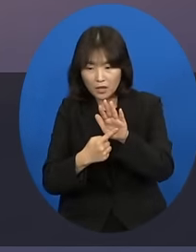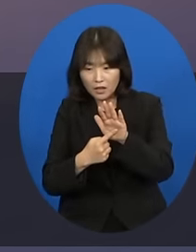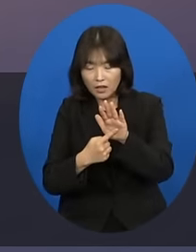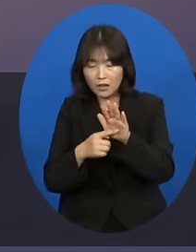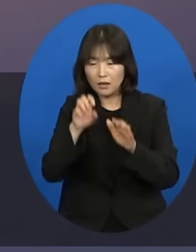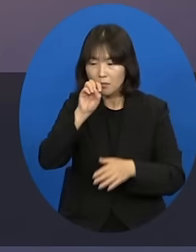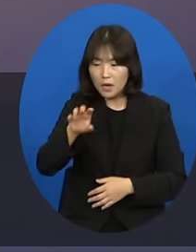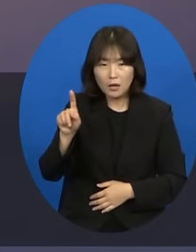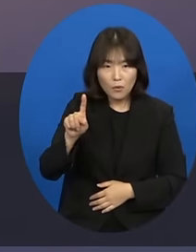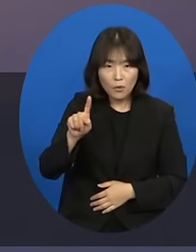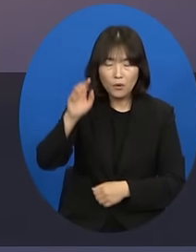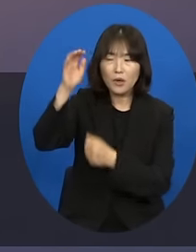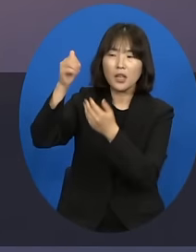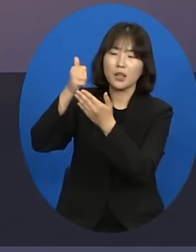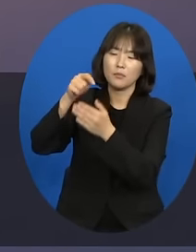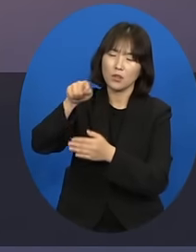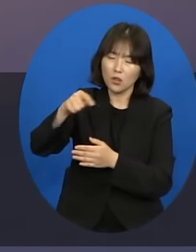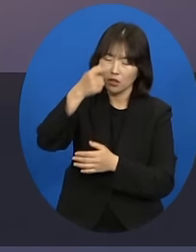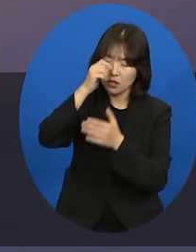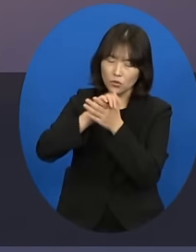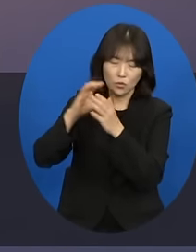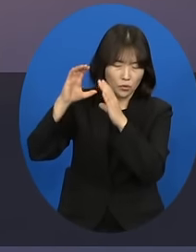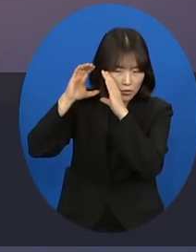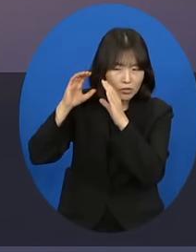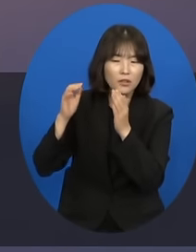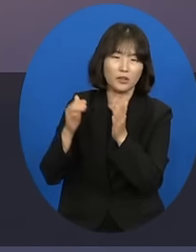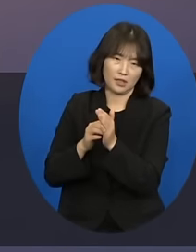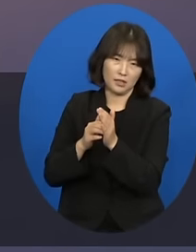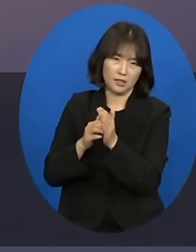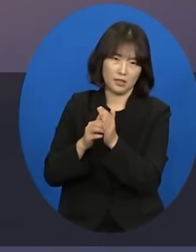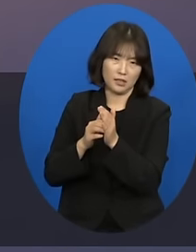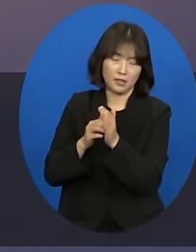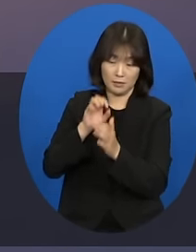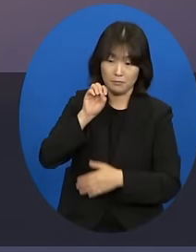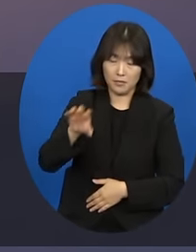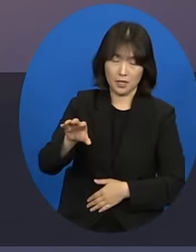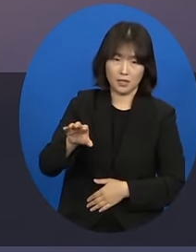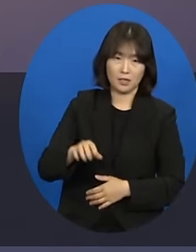하나님이 너의 기도를 들었다. 또 누구한테 그렇게 얘기하시죠?